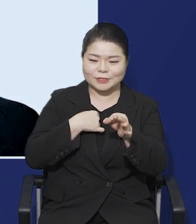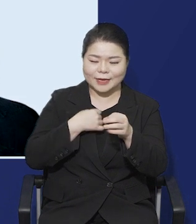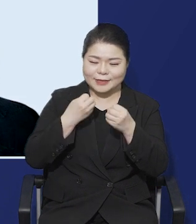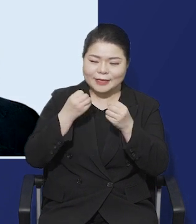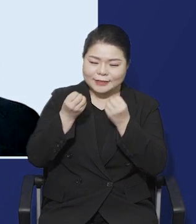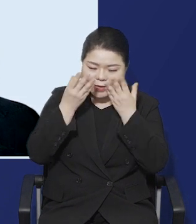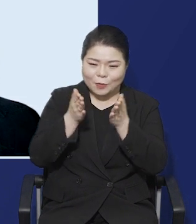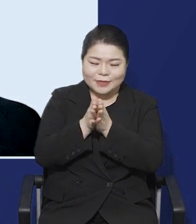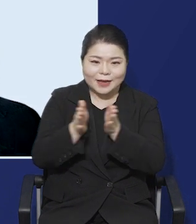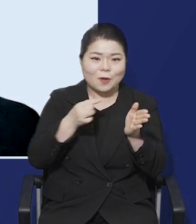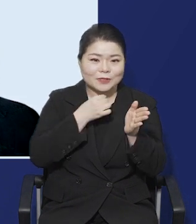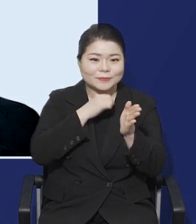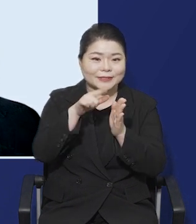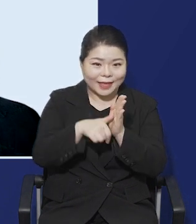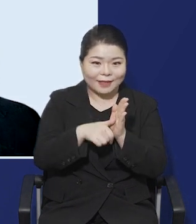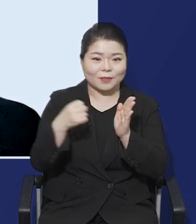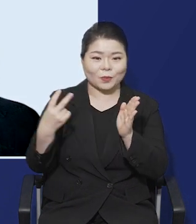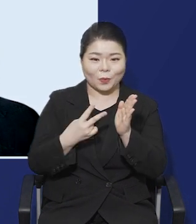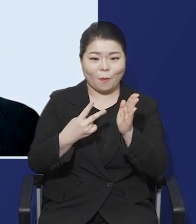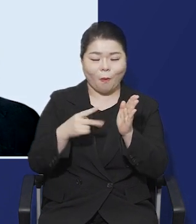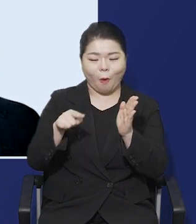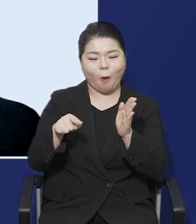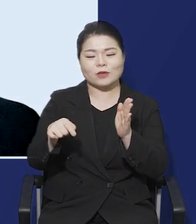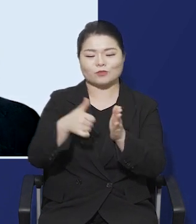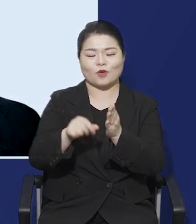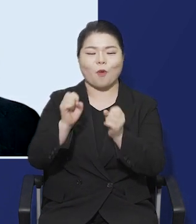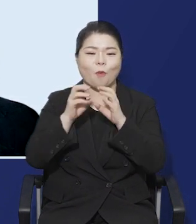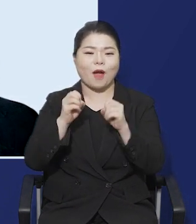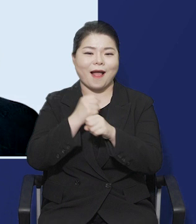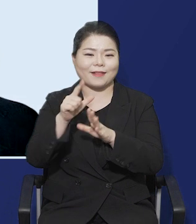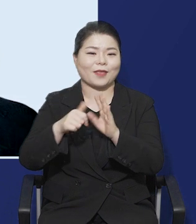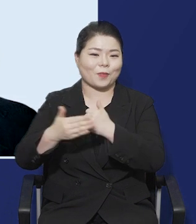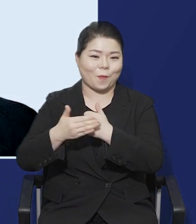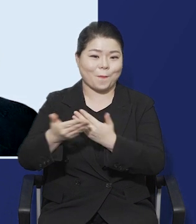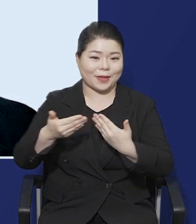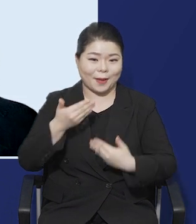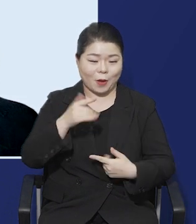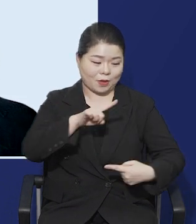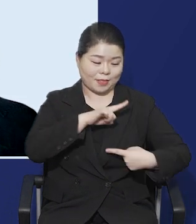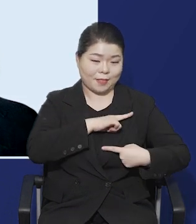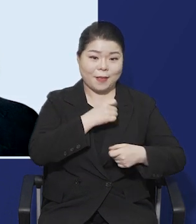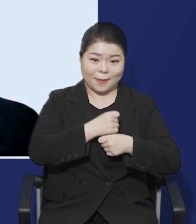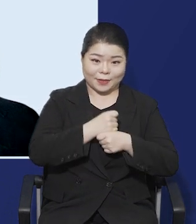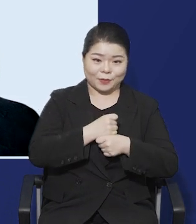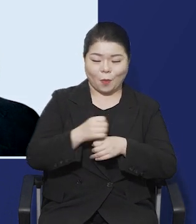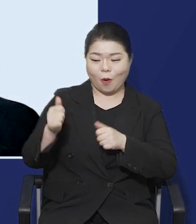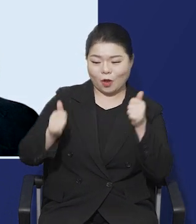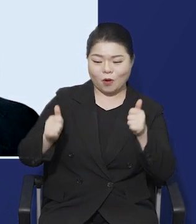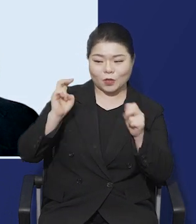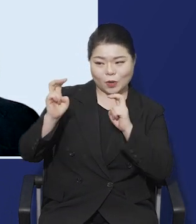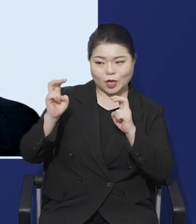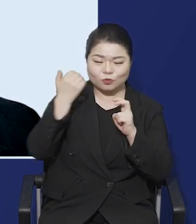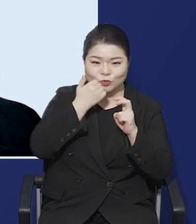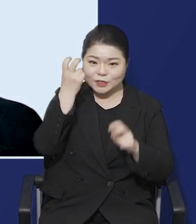새로운 시장에 대한 어, 공략하는 데 도움을 주고 브랜드를 구축하고 또한 경쟁 업체를